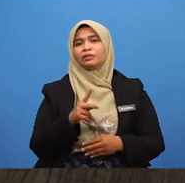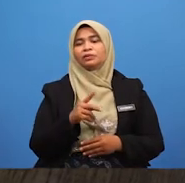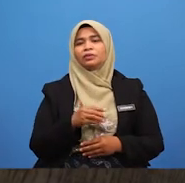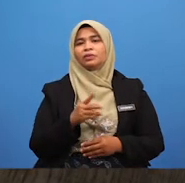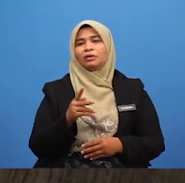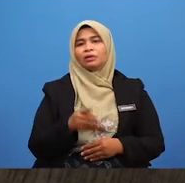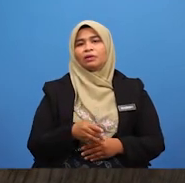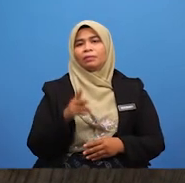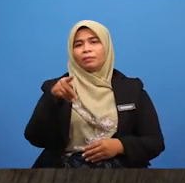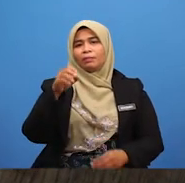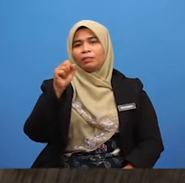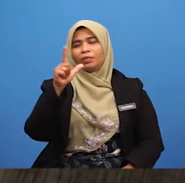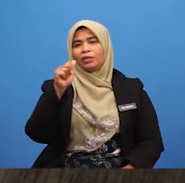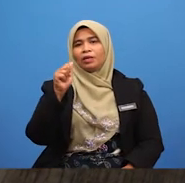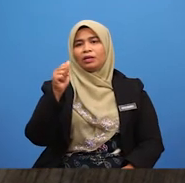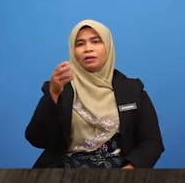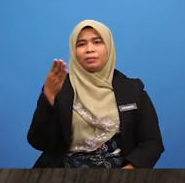pola seluar hadapan,